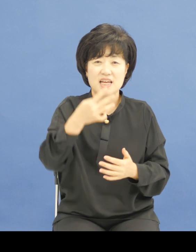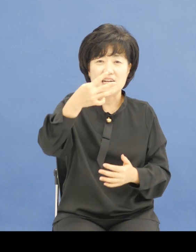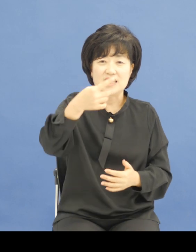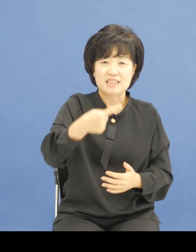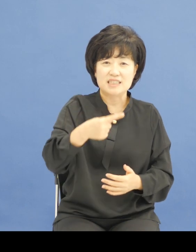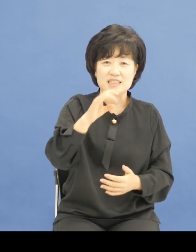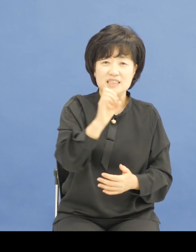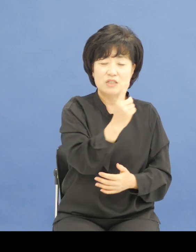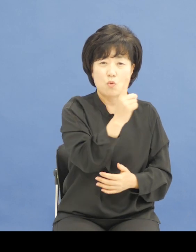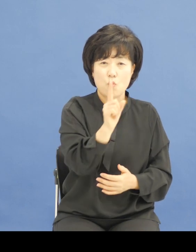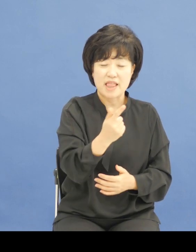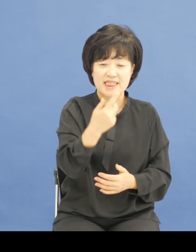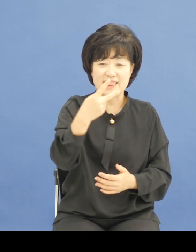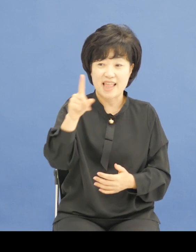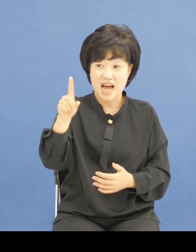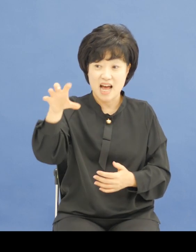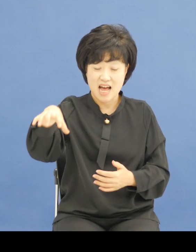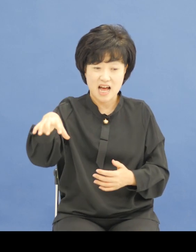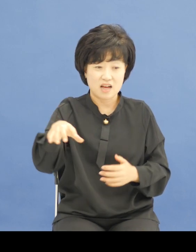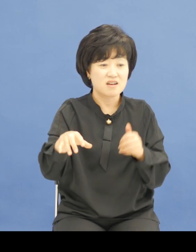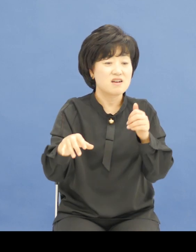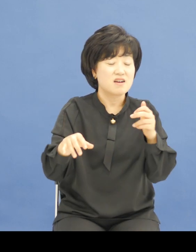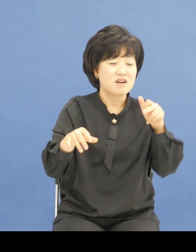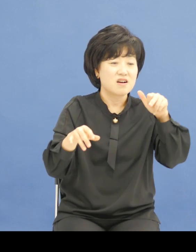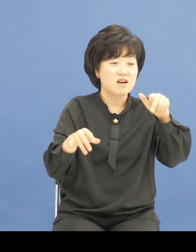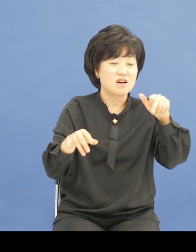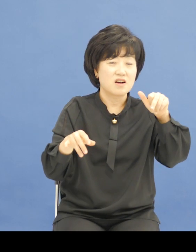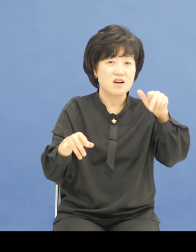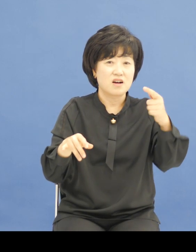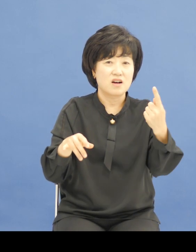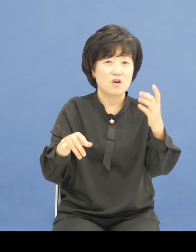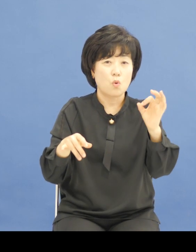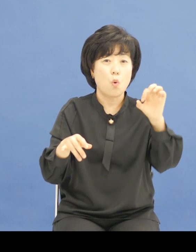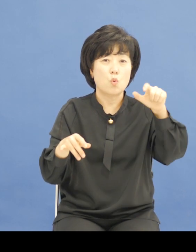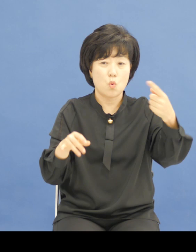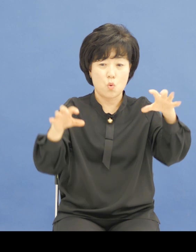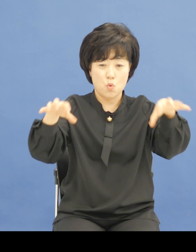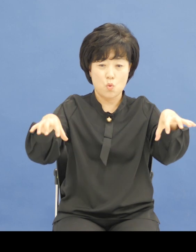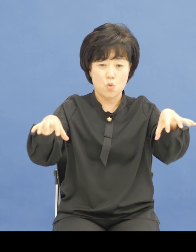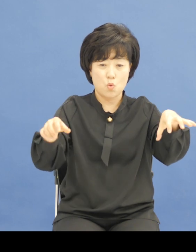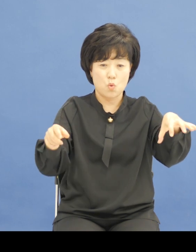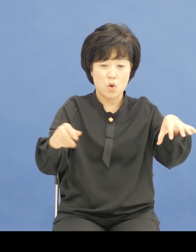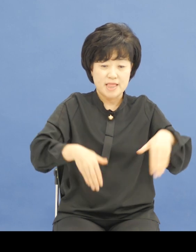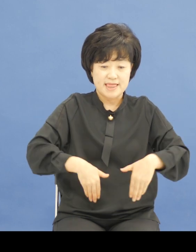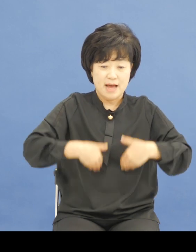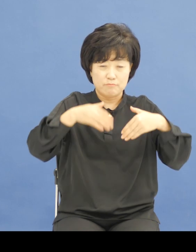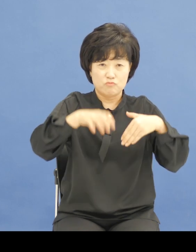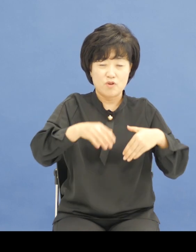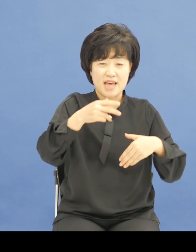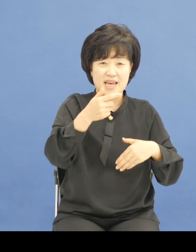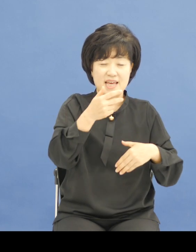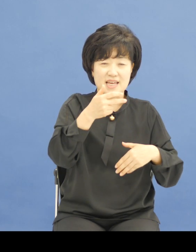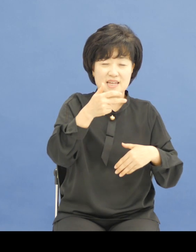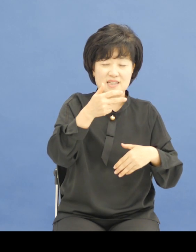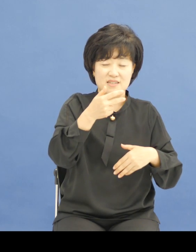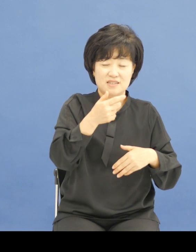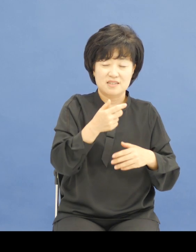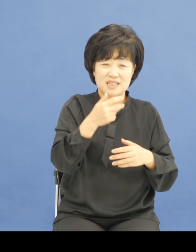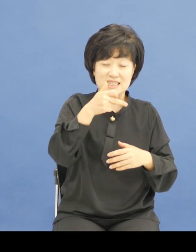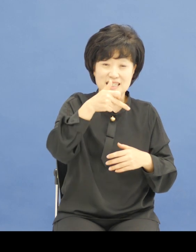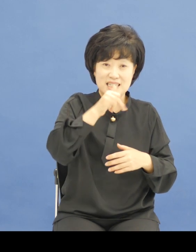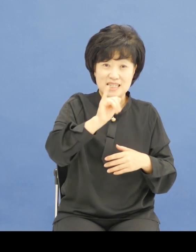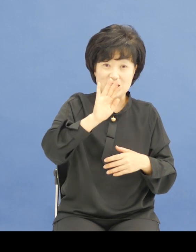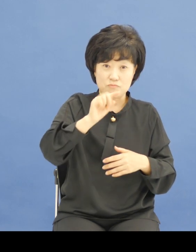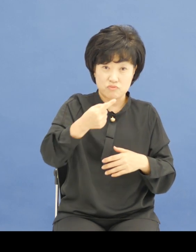르완다 쪽, 콩고하고 르완다 국경에 이제 서드 키부라고 남부 키부 호수가 있어요. 네. 그 섬에 이제